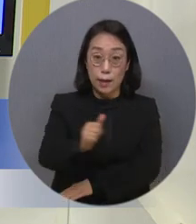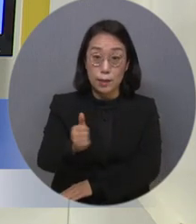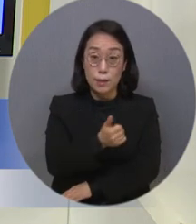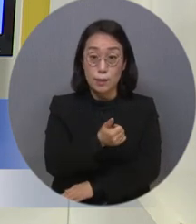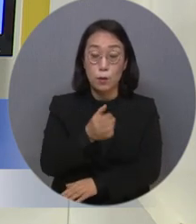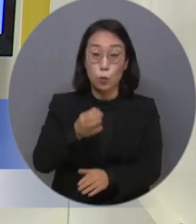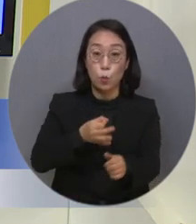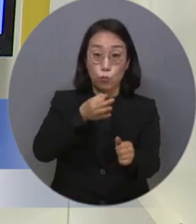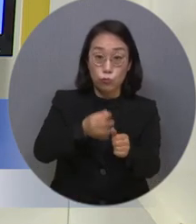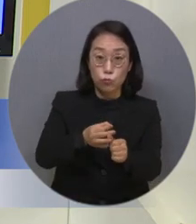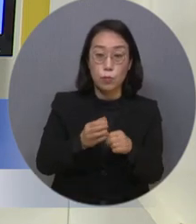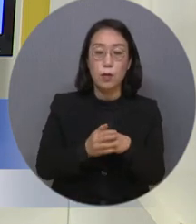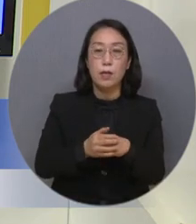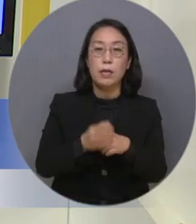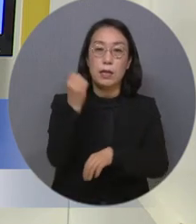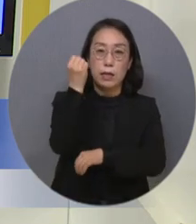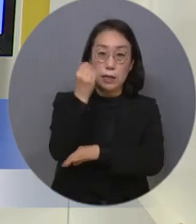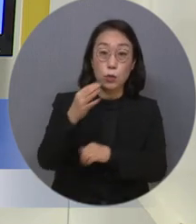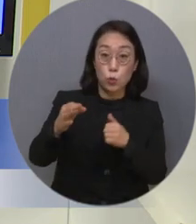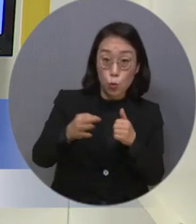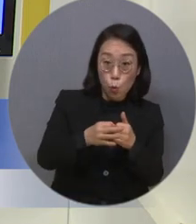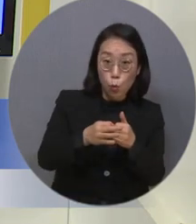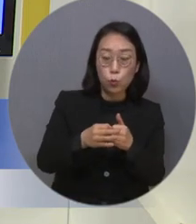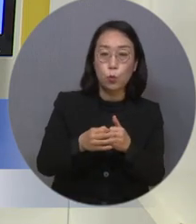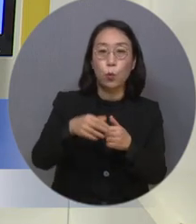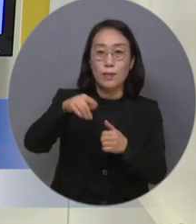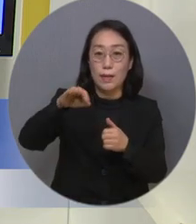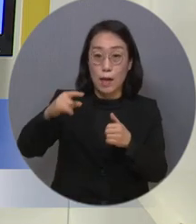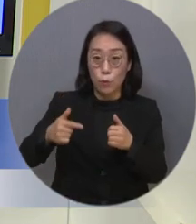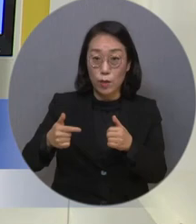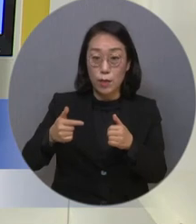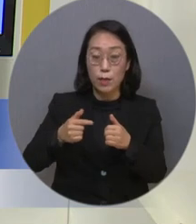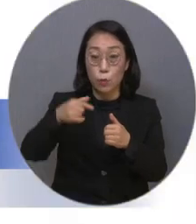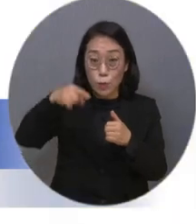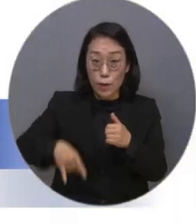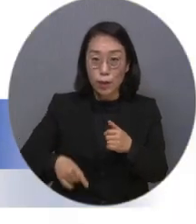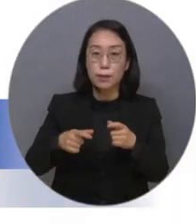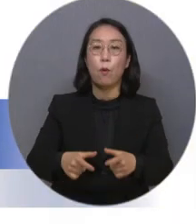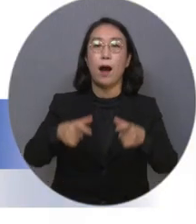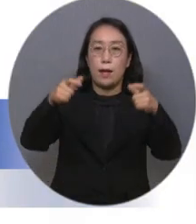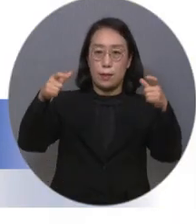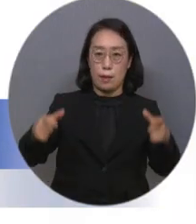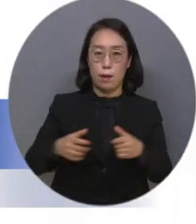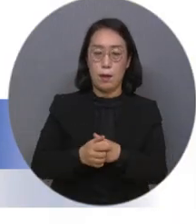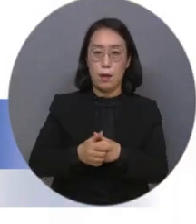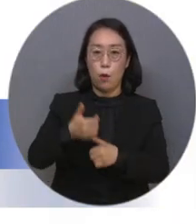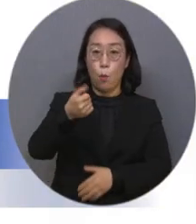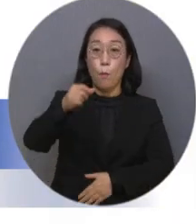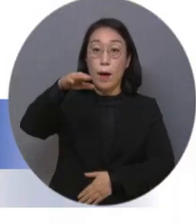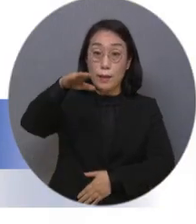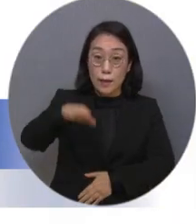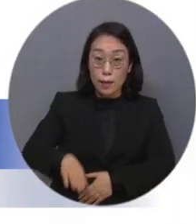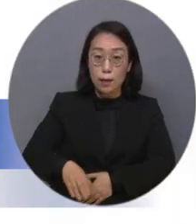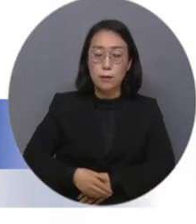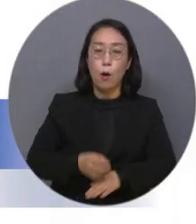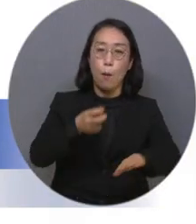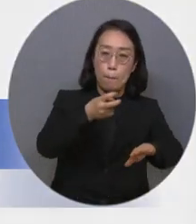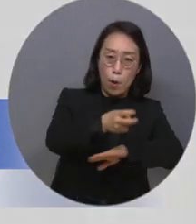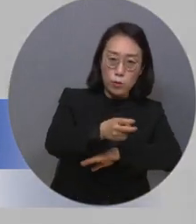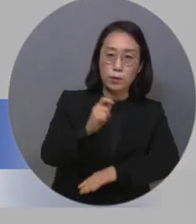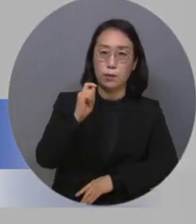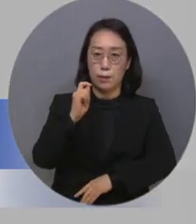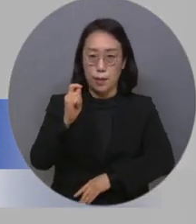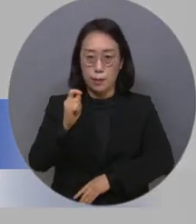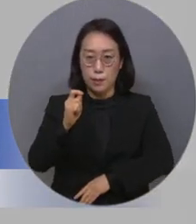대상자를 기초, 차상위 중증장애인 근로자까지 확대했기 때문인데요. 월 5만 원 한도 내에서 버스와